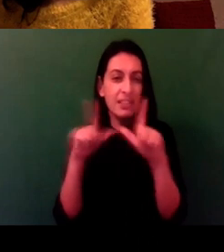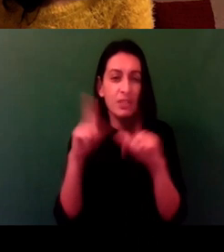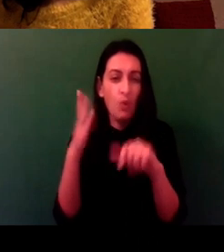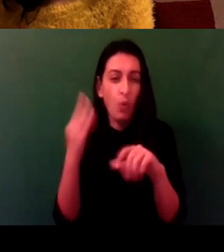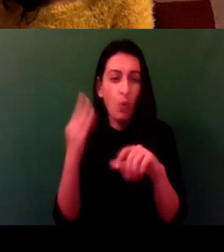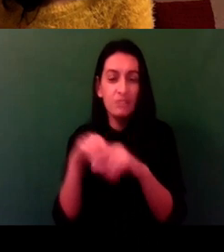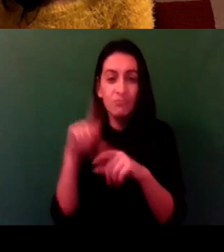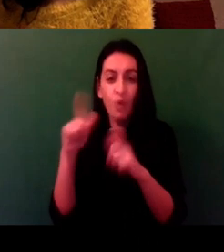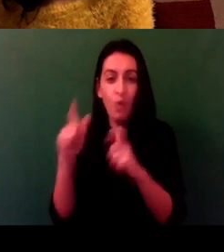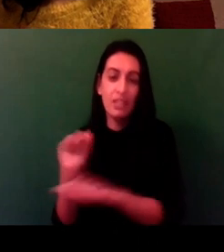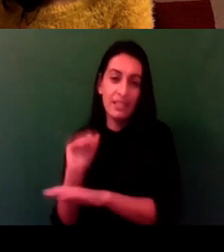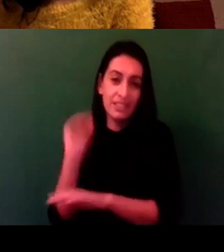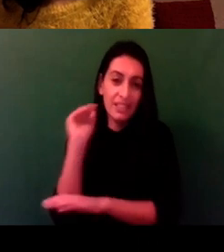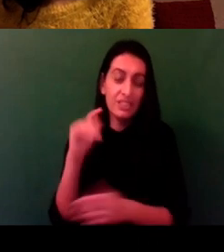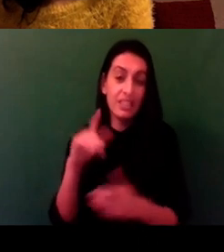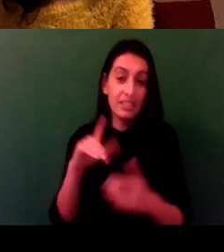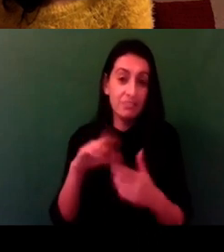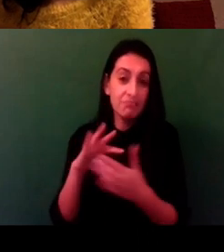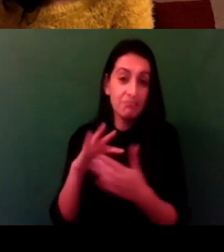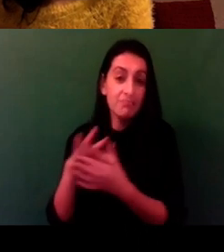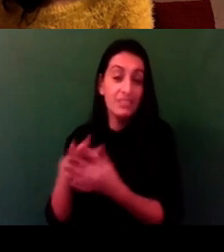hane sakininin şekillendirdiği bir yapı.